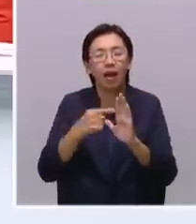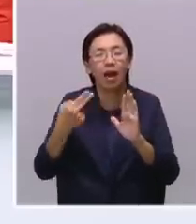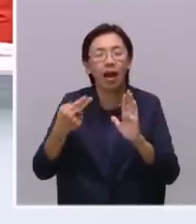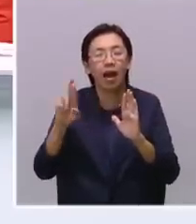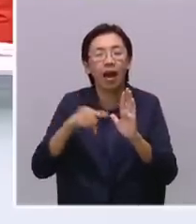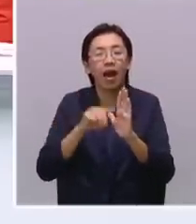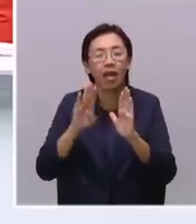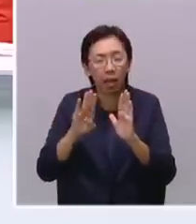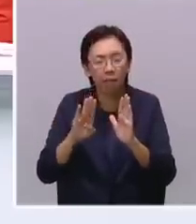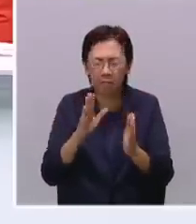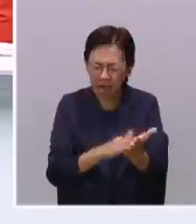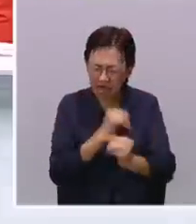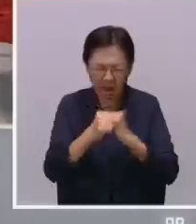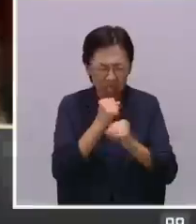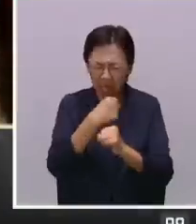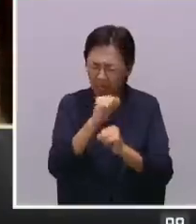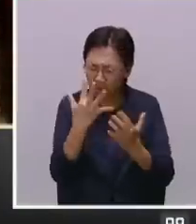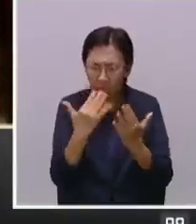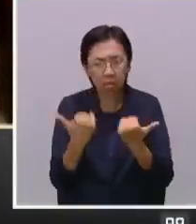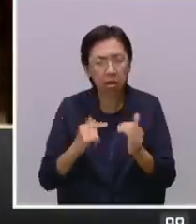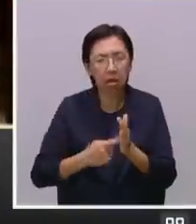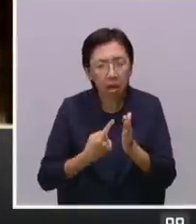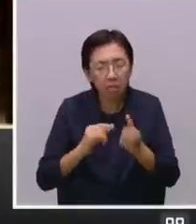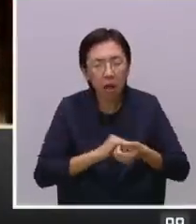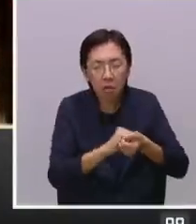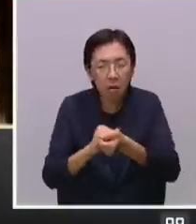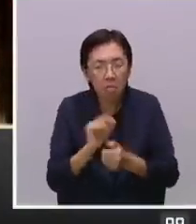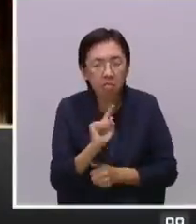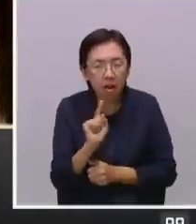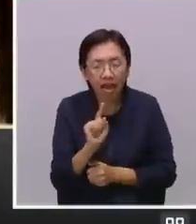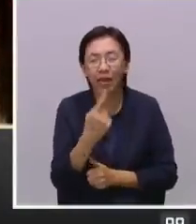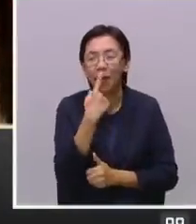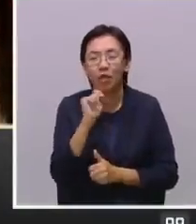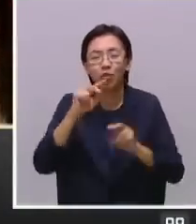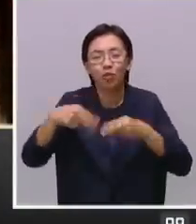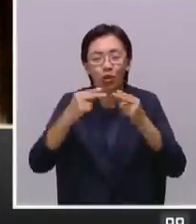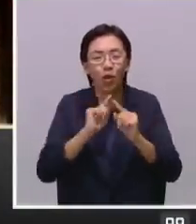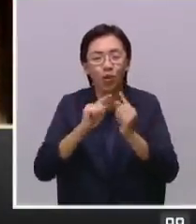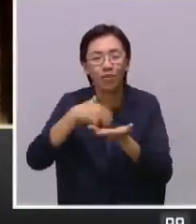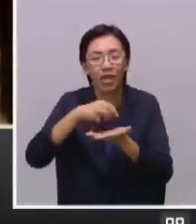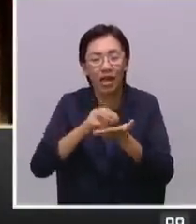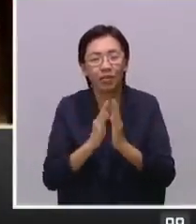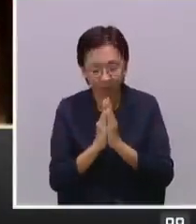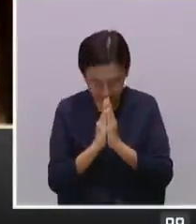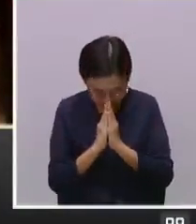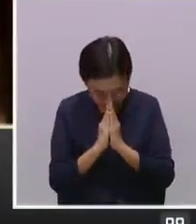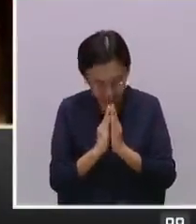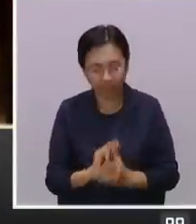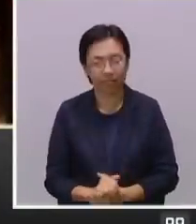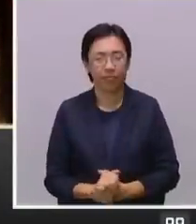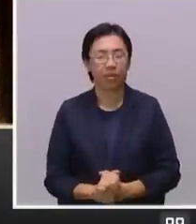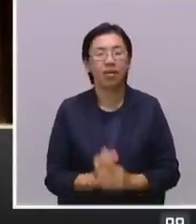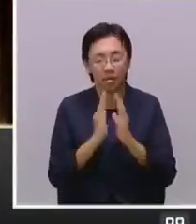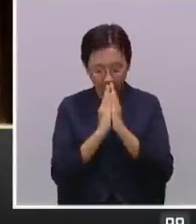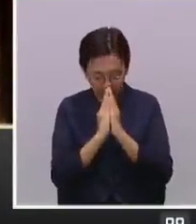10ปีมันเกิดอะไรขึ้นไปติดตามเรื่องนี้พร้อมกันกับพี่มิกกี้ผ่าน TR V roomกันครับสวัสดีครับสวัสดีค่ะสวัสดีค่ะคุณลิซ่าคุณยูและ